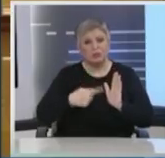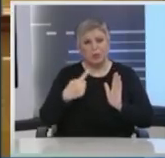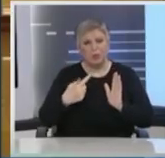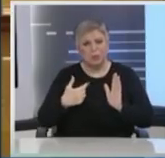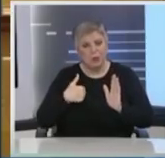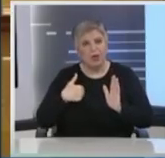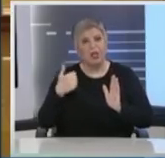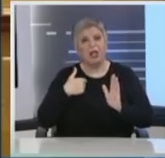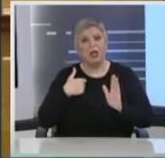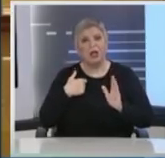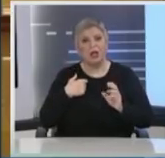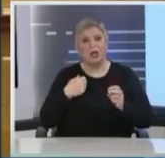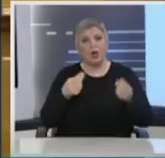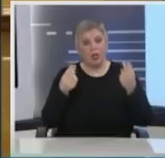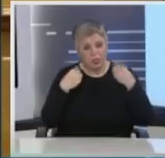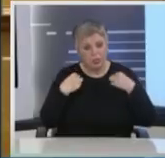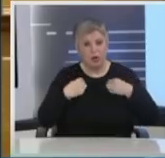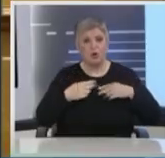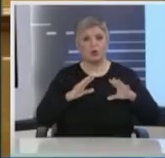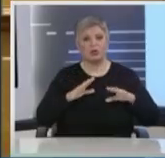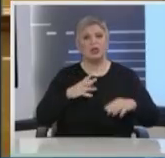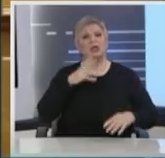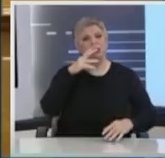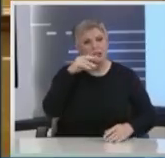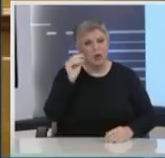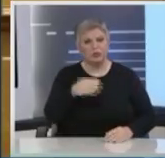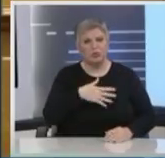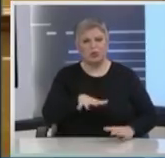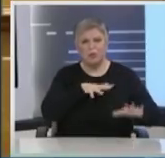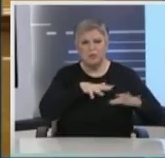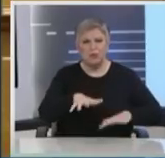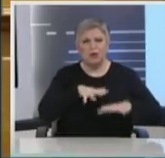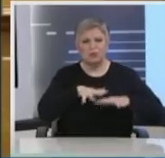πολεμήθηκε. Ναι, πολεμήθηκε. Και τι έγινε?